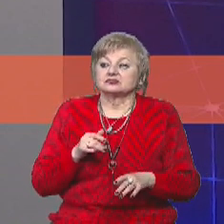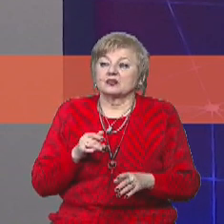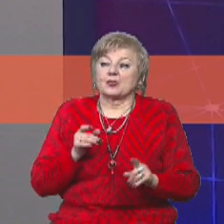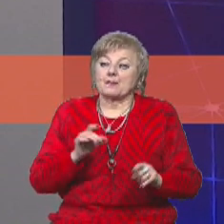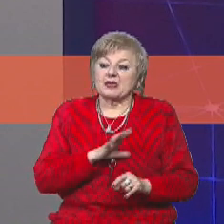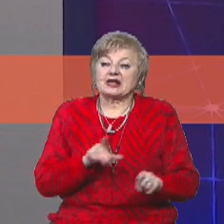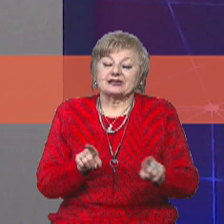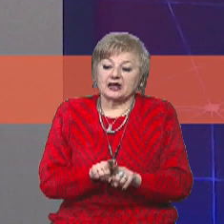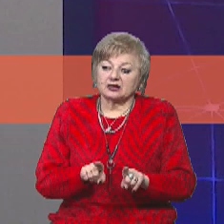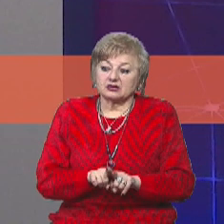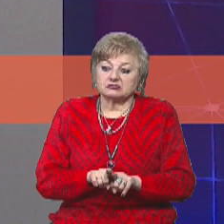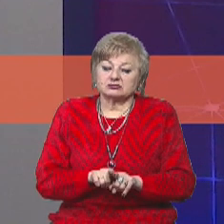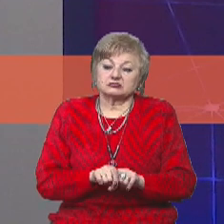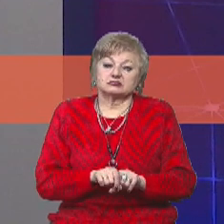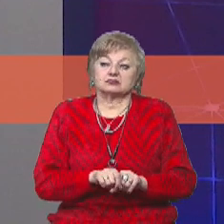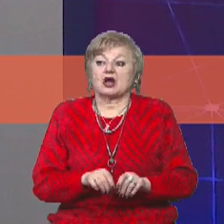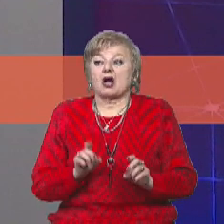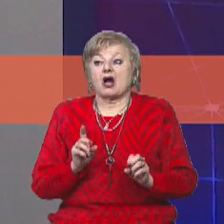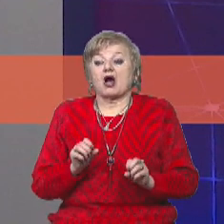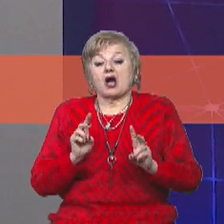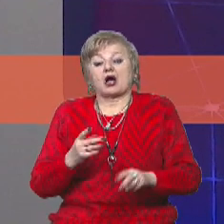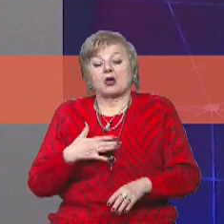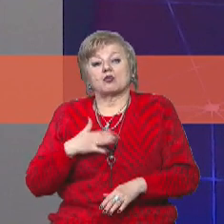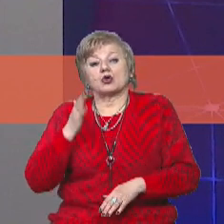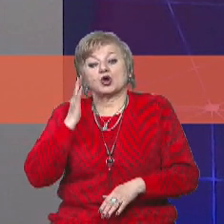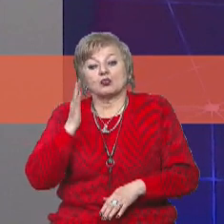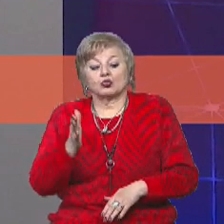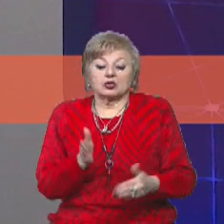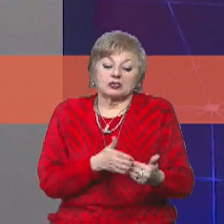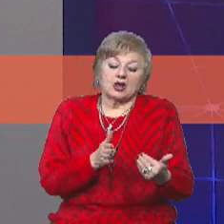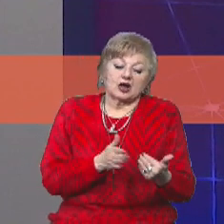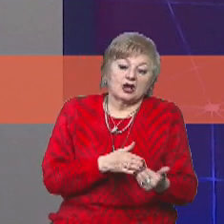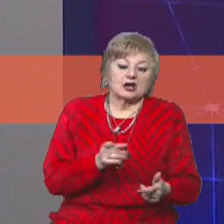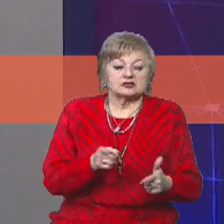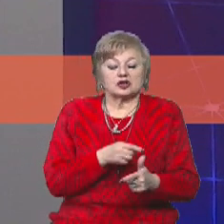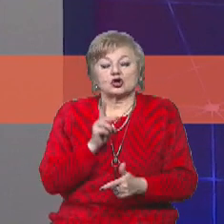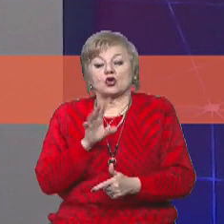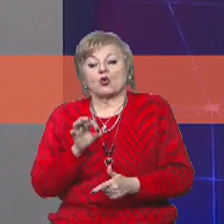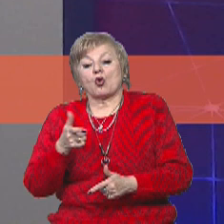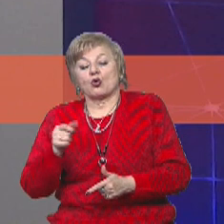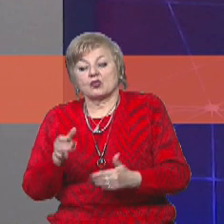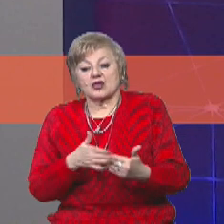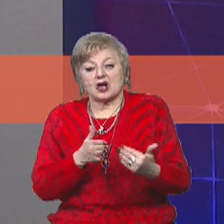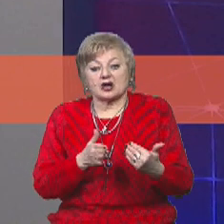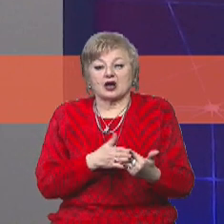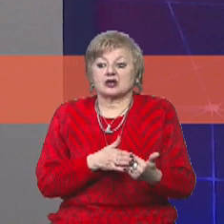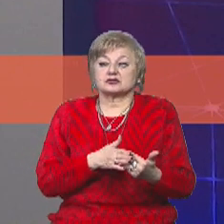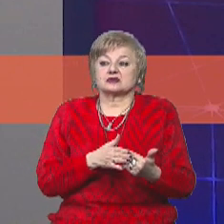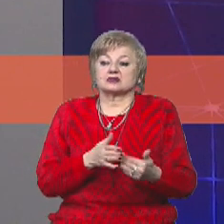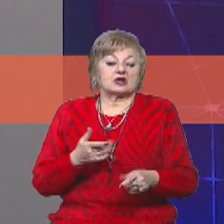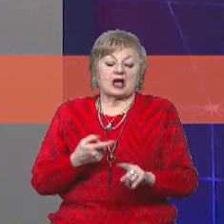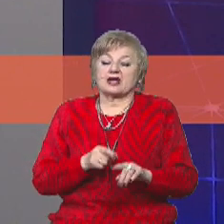да, були такі, що а як ми будемо потім наказувати когось там, а як ми, а